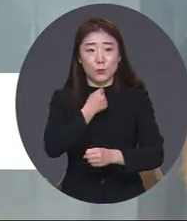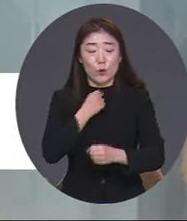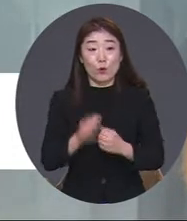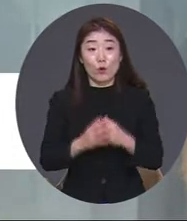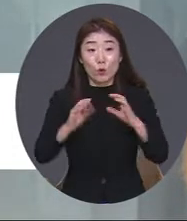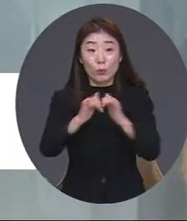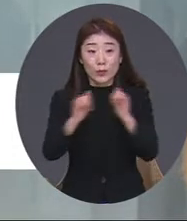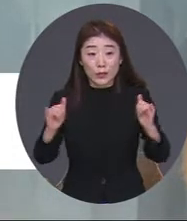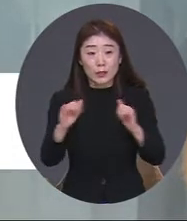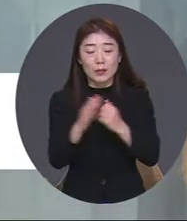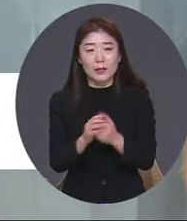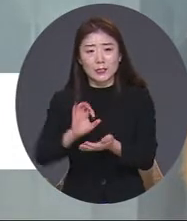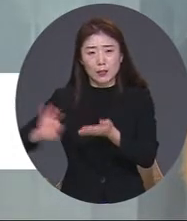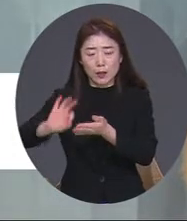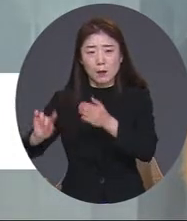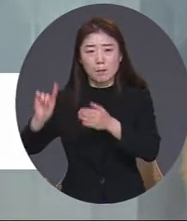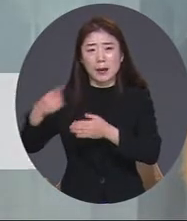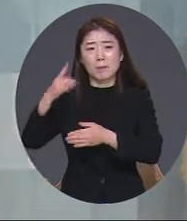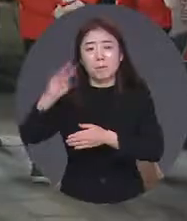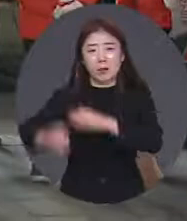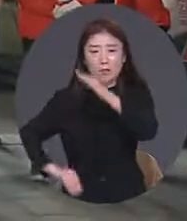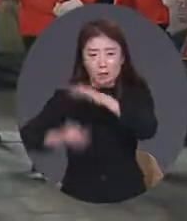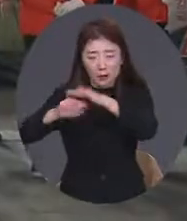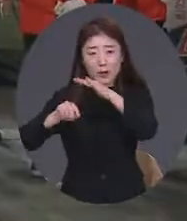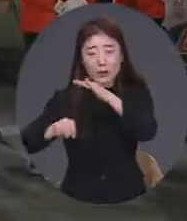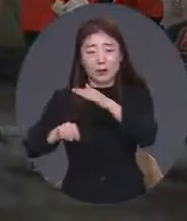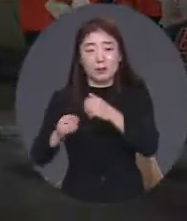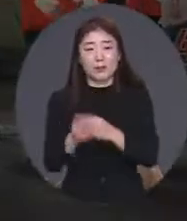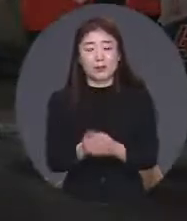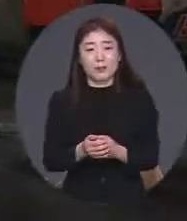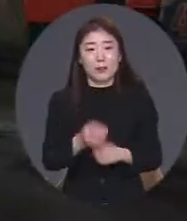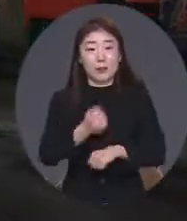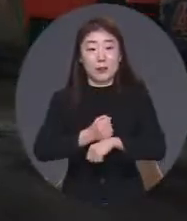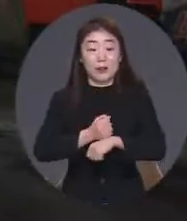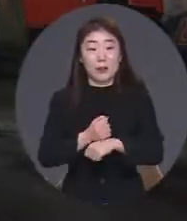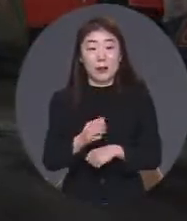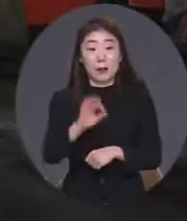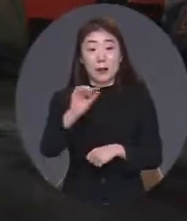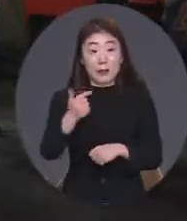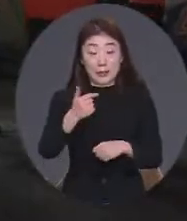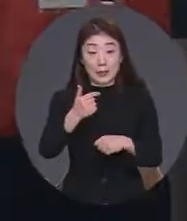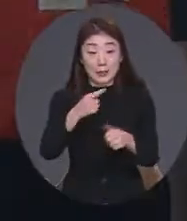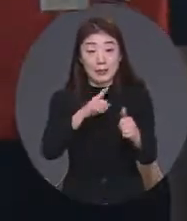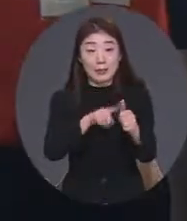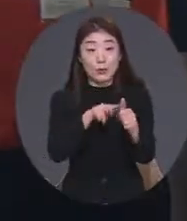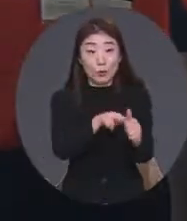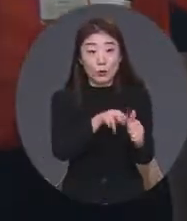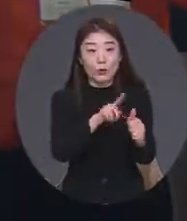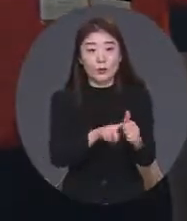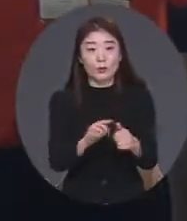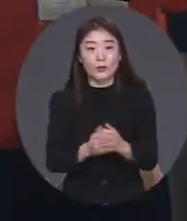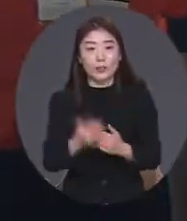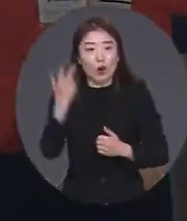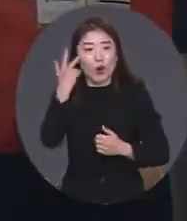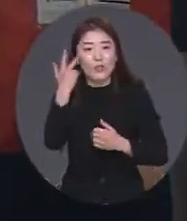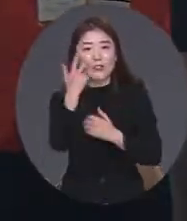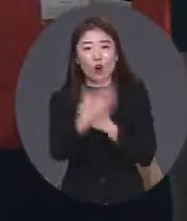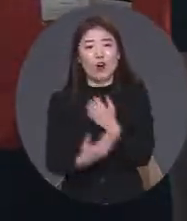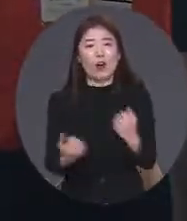완전 100만 원 상한제를 적용하겠습니다. 안철수 후보는 정신건강의료비의